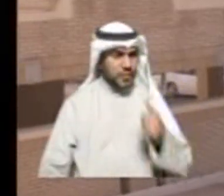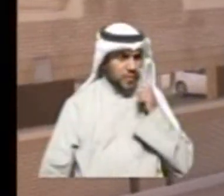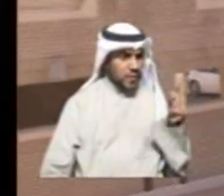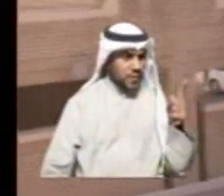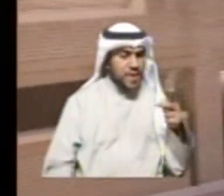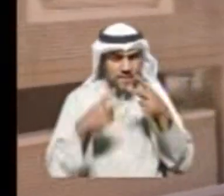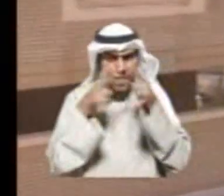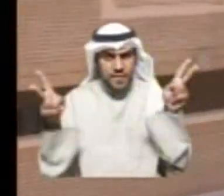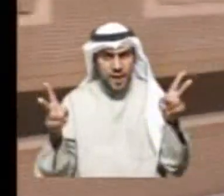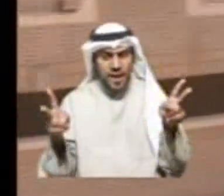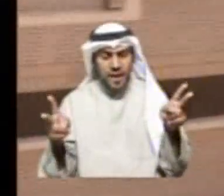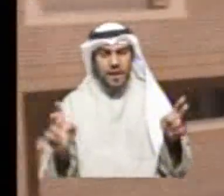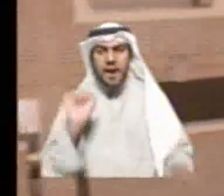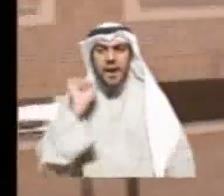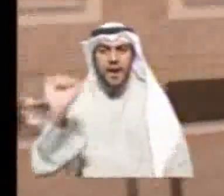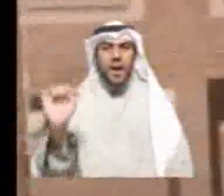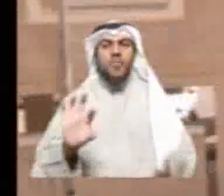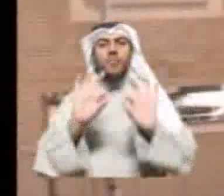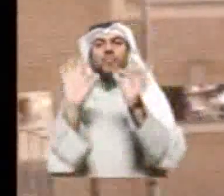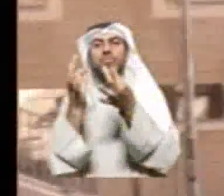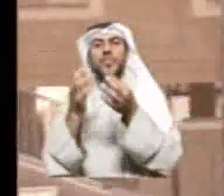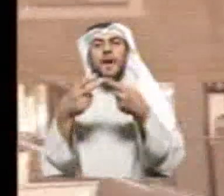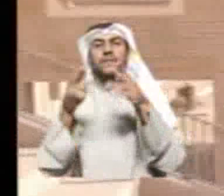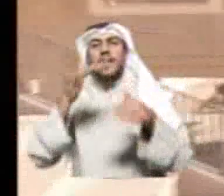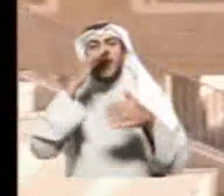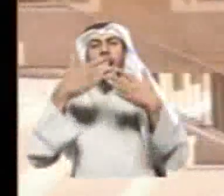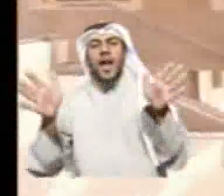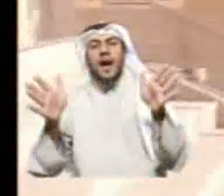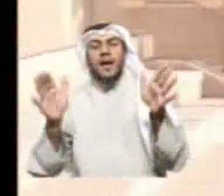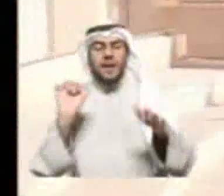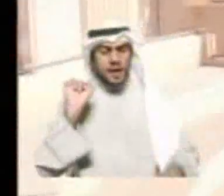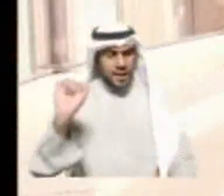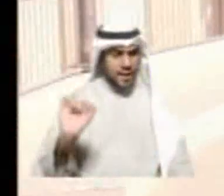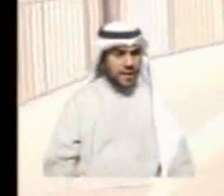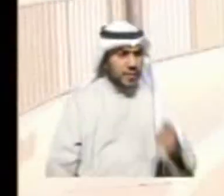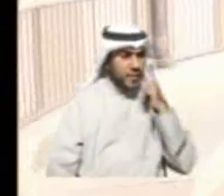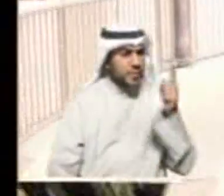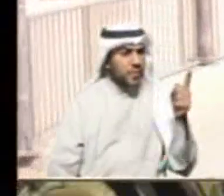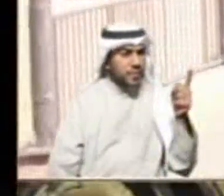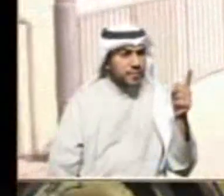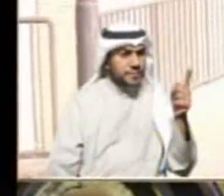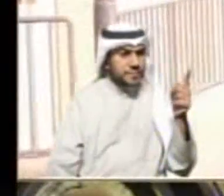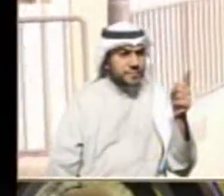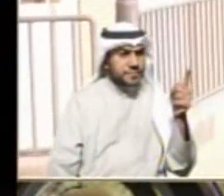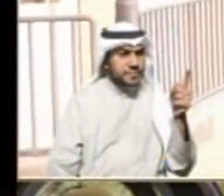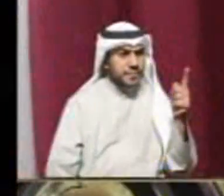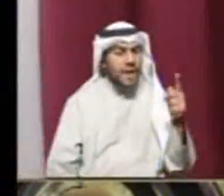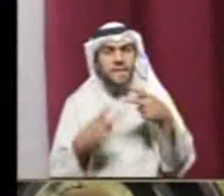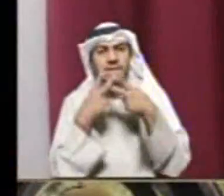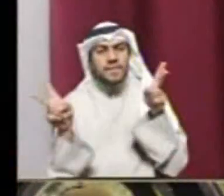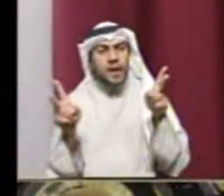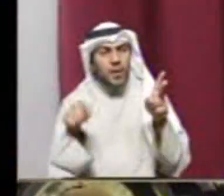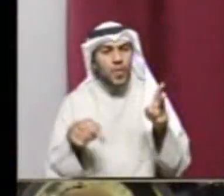21 مركز لتنمية المجتمع داخل الكويت، وبافتتاح اليوم لمركز تنمية المجتمع المنقف